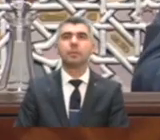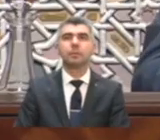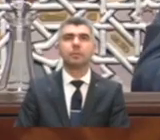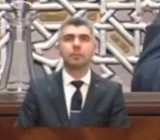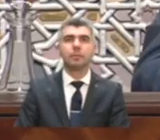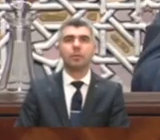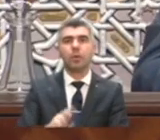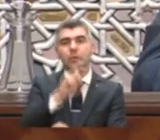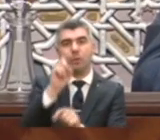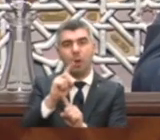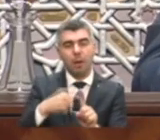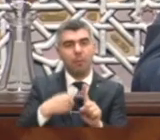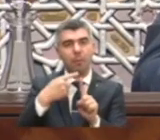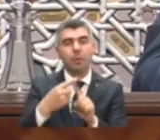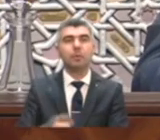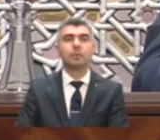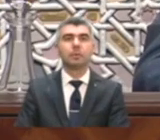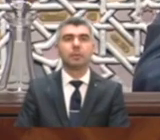تعقيب اضافي اخر؟